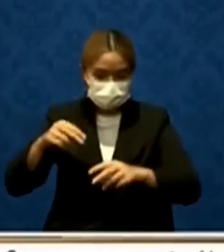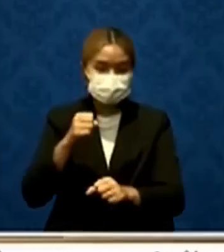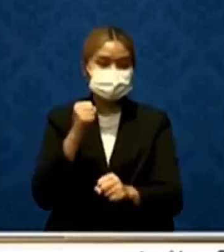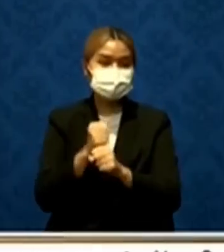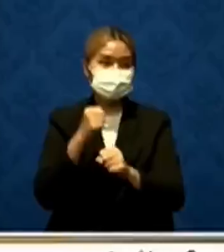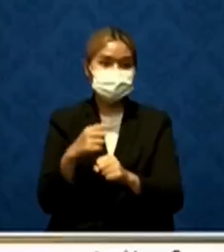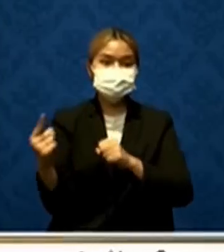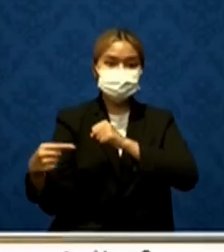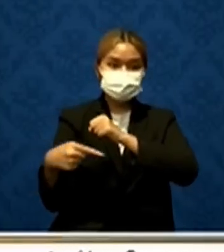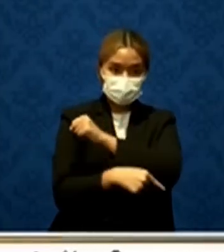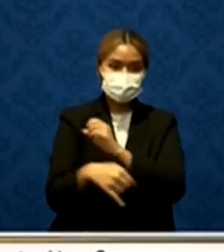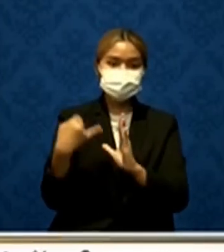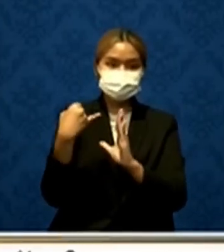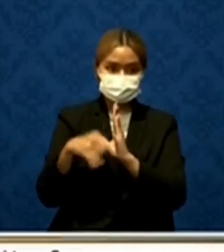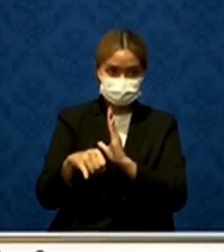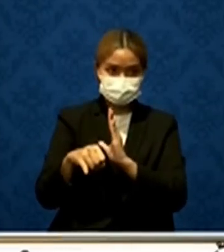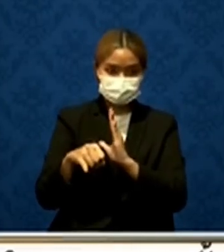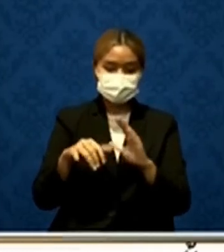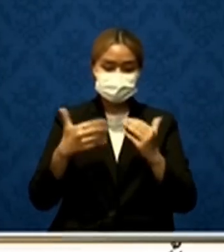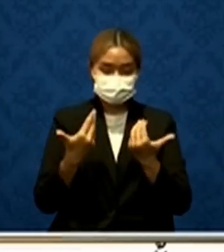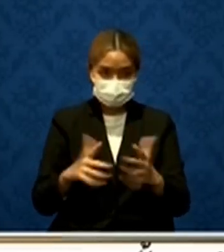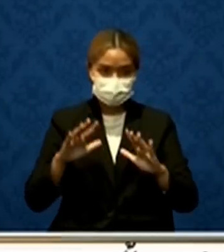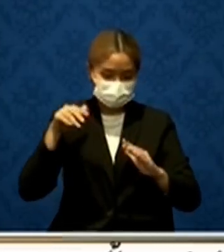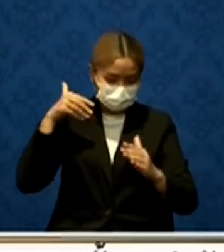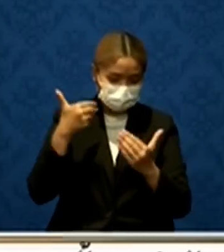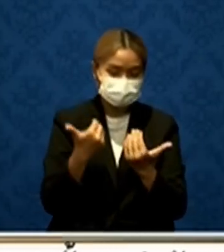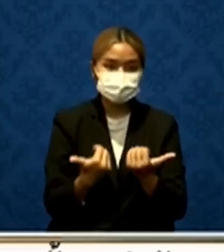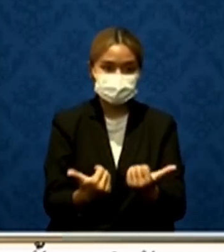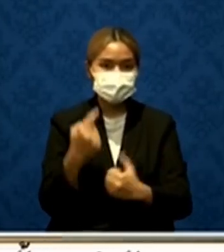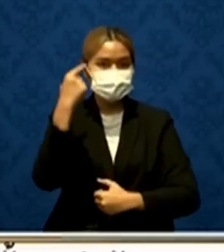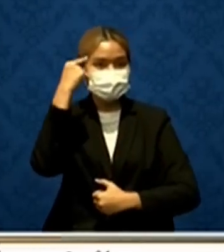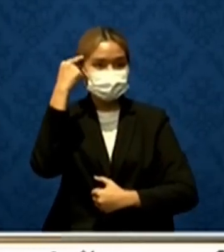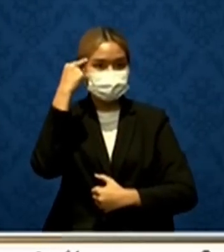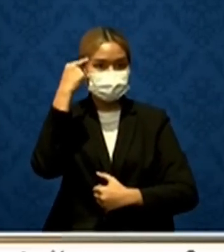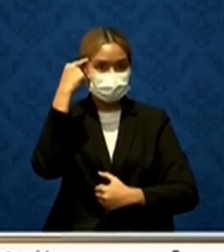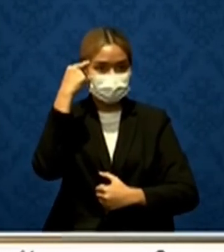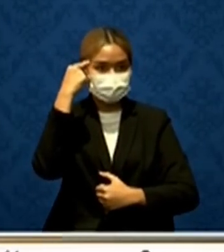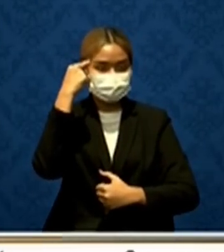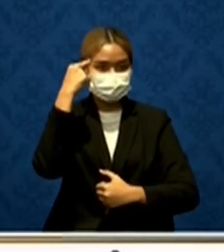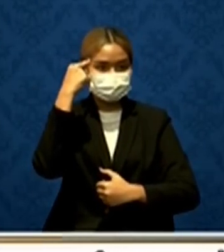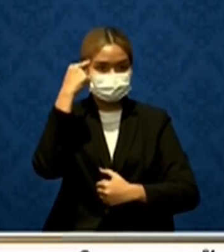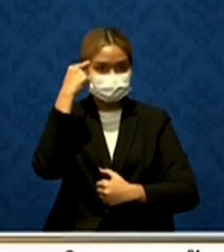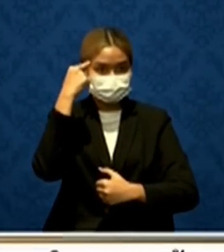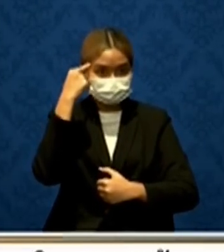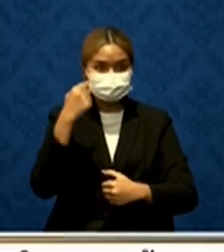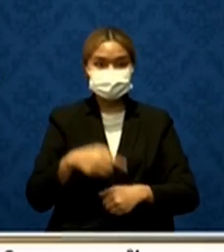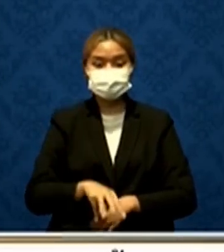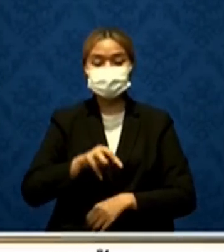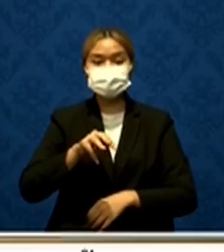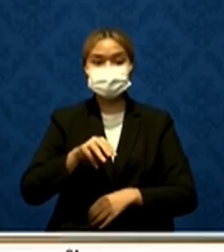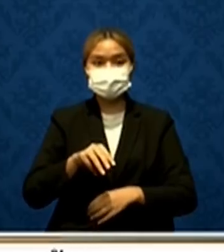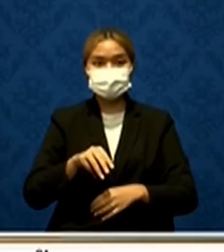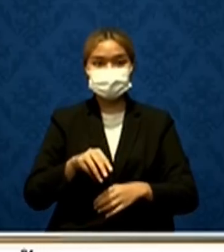แล้วก็มีความคืบหน้าและคาดว่าอาจจะมีการมีมติชี้มูล